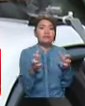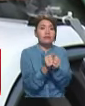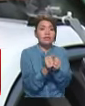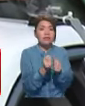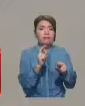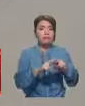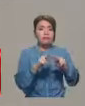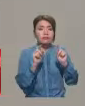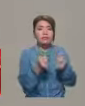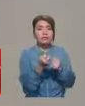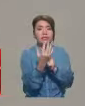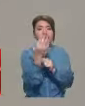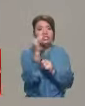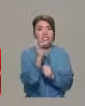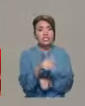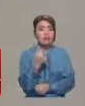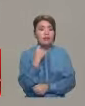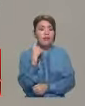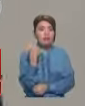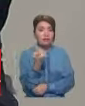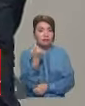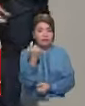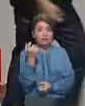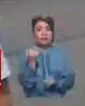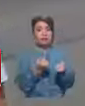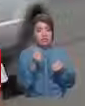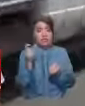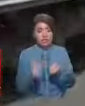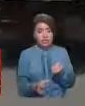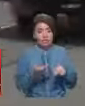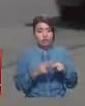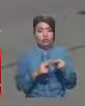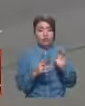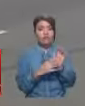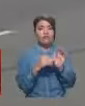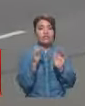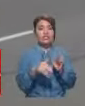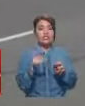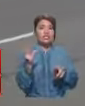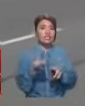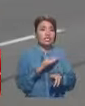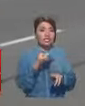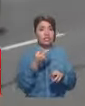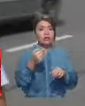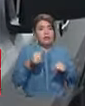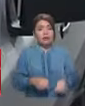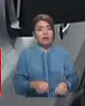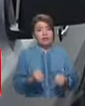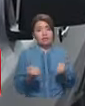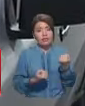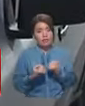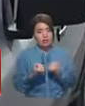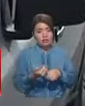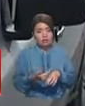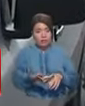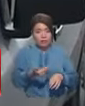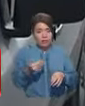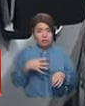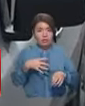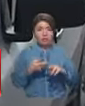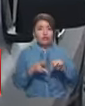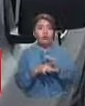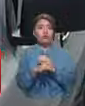арестовали 15 тысяч пьяных водителей. Еще 9 тысяч лишены права вождения за другие правонарушения. Это результат